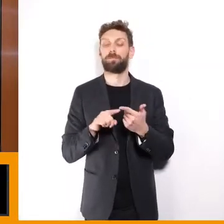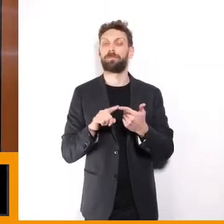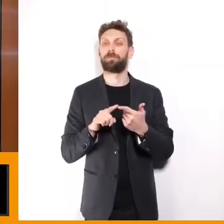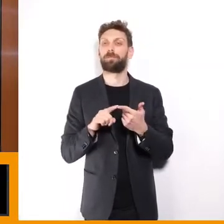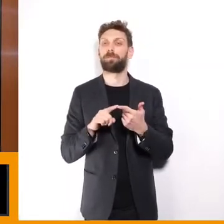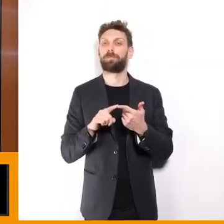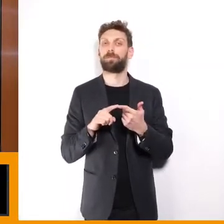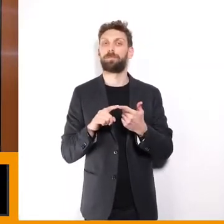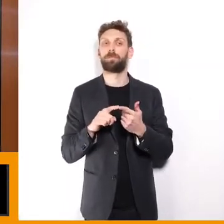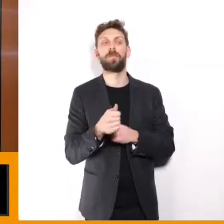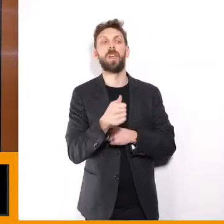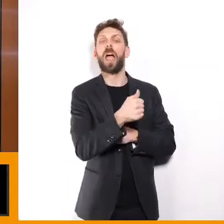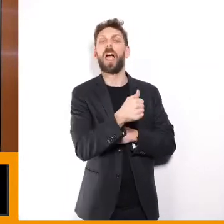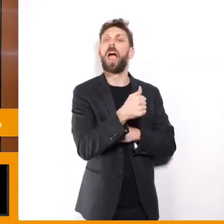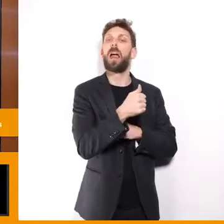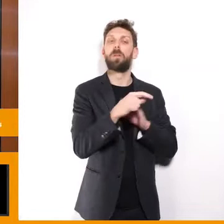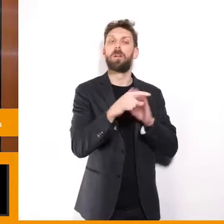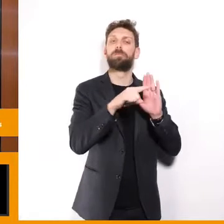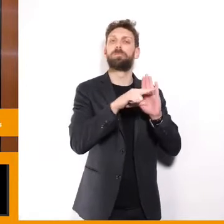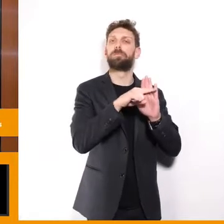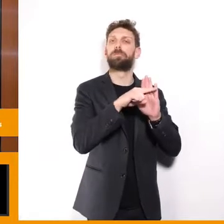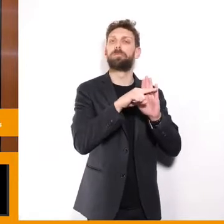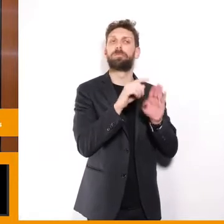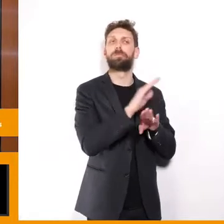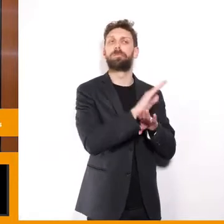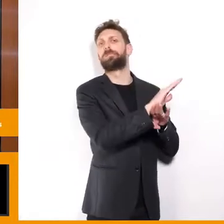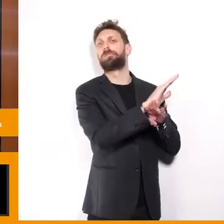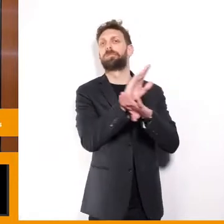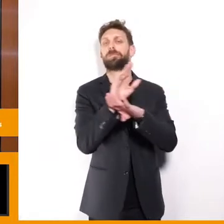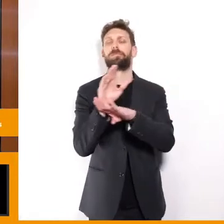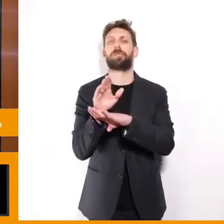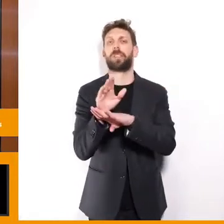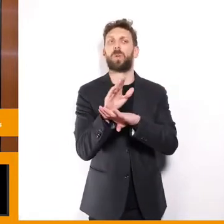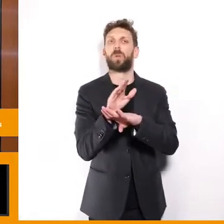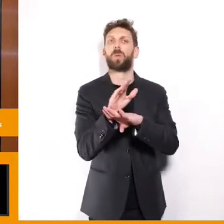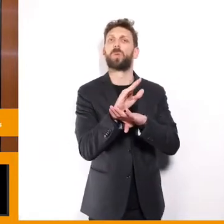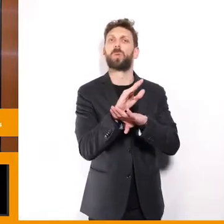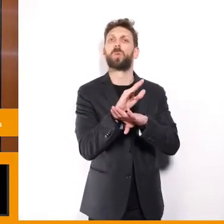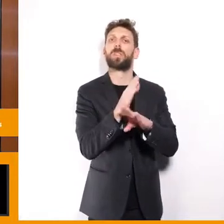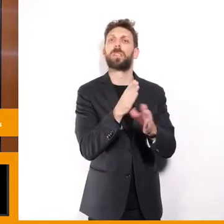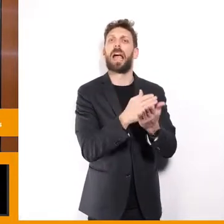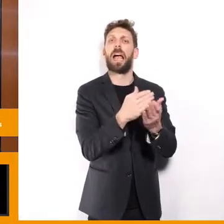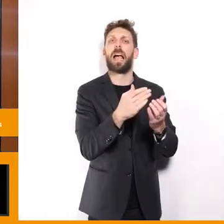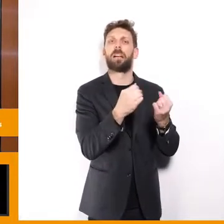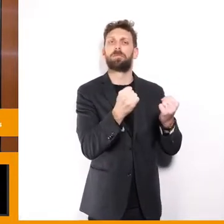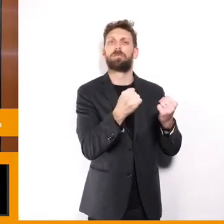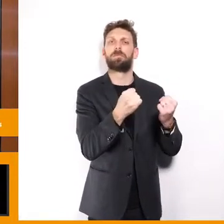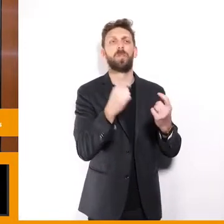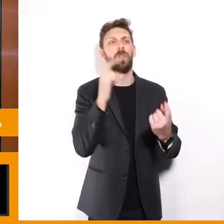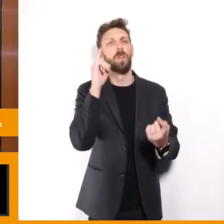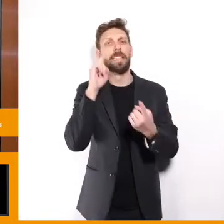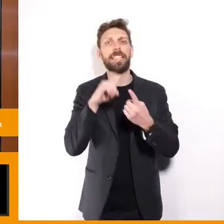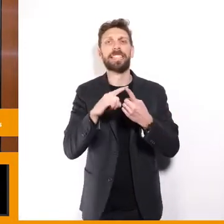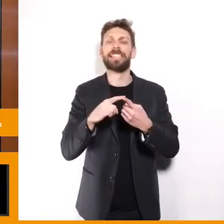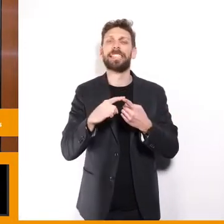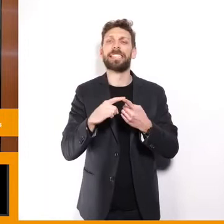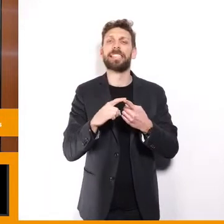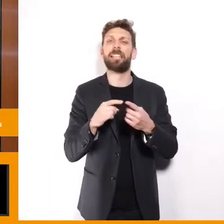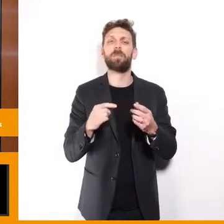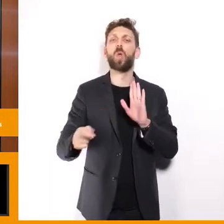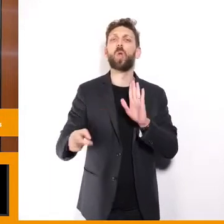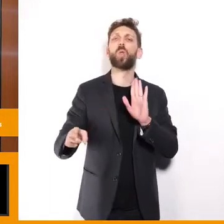souvent dans les médias comme un des axes forts de son programme sur le choc de simplification des